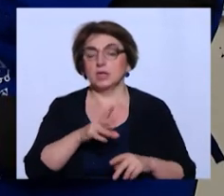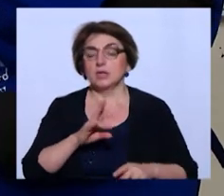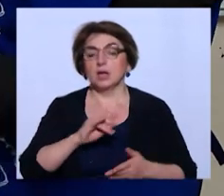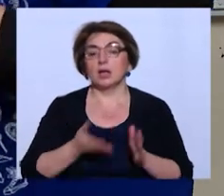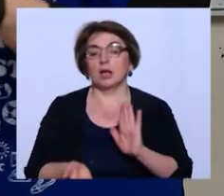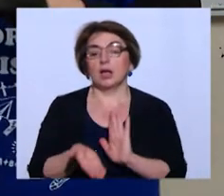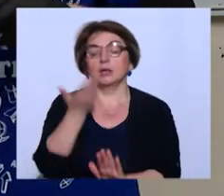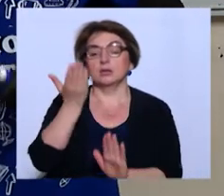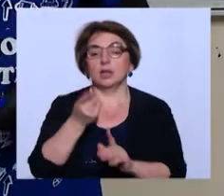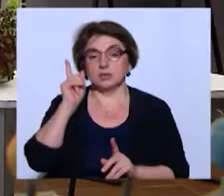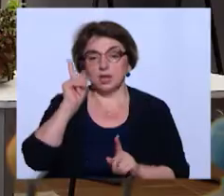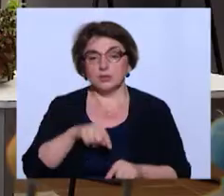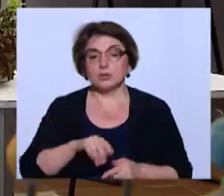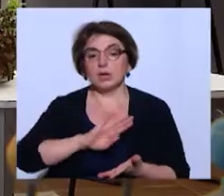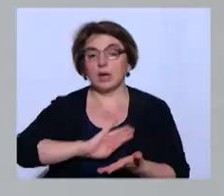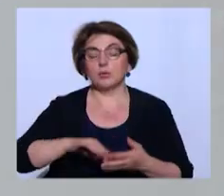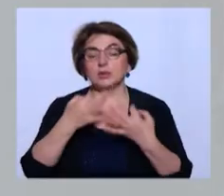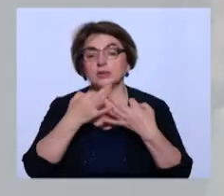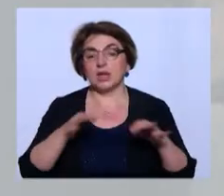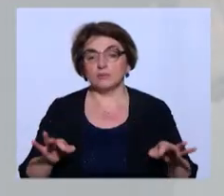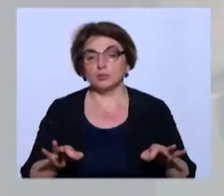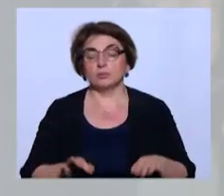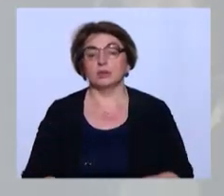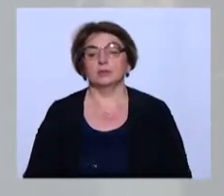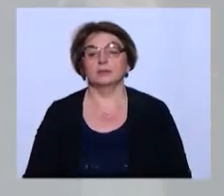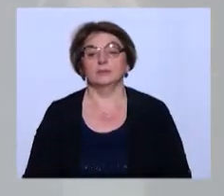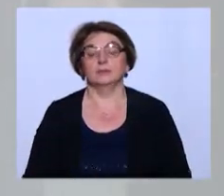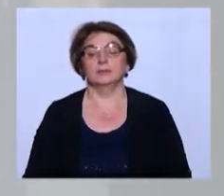ნახშიროჟანგი გამოიყოფა აი ესეთი თავისუფალი სახით.